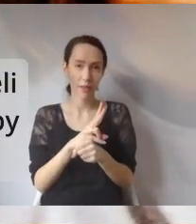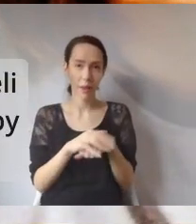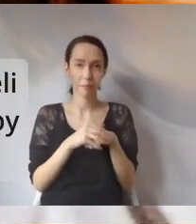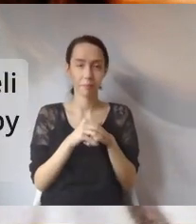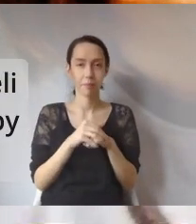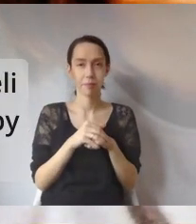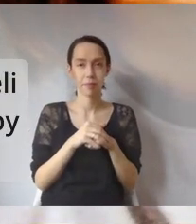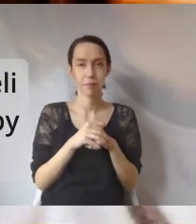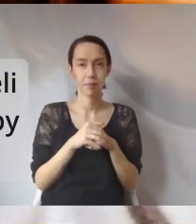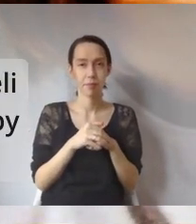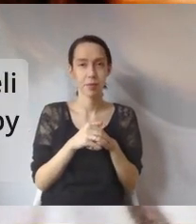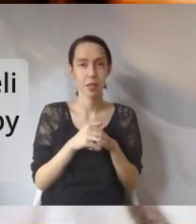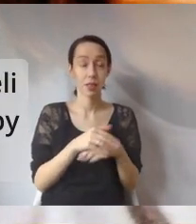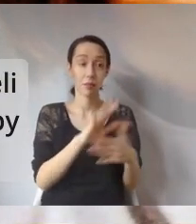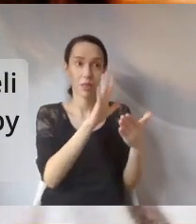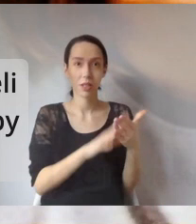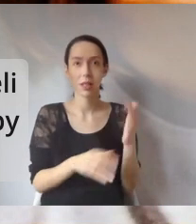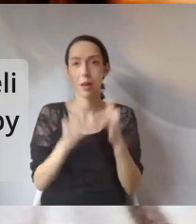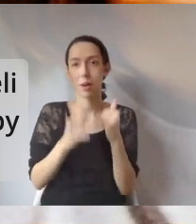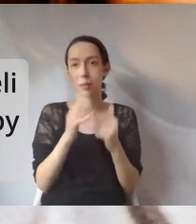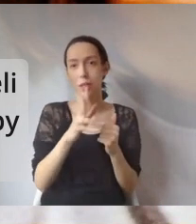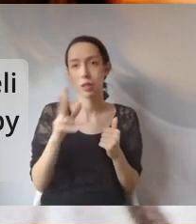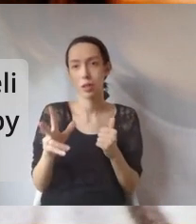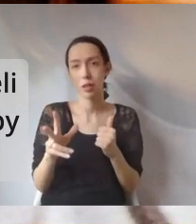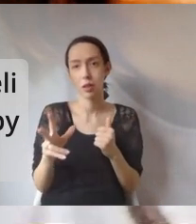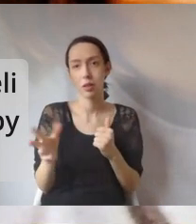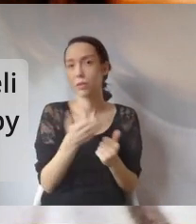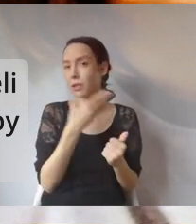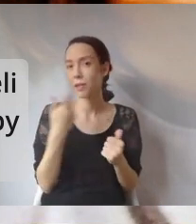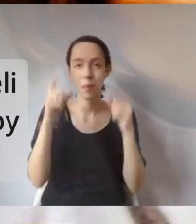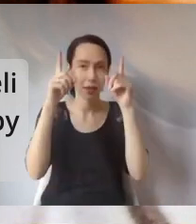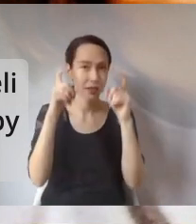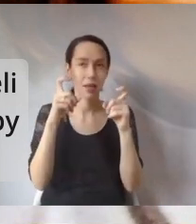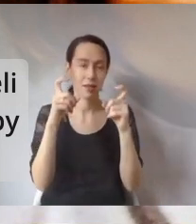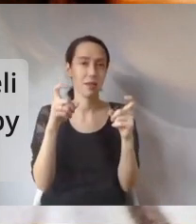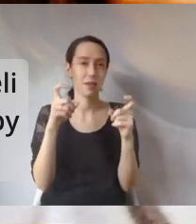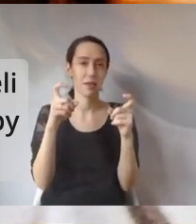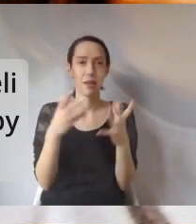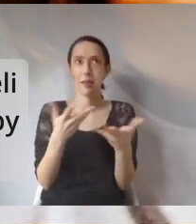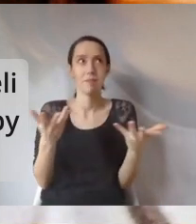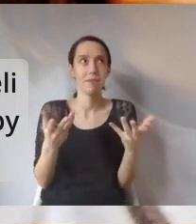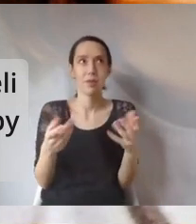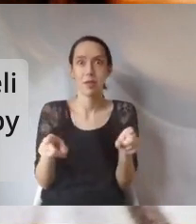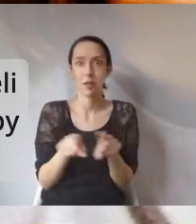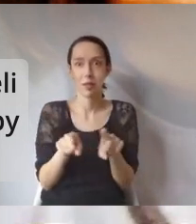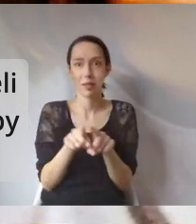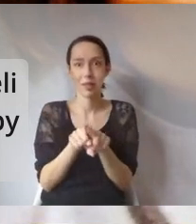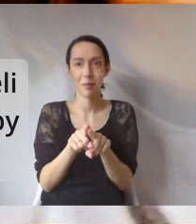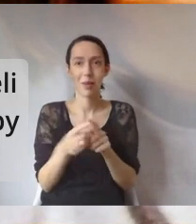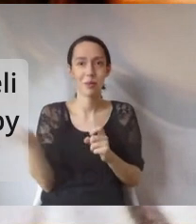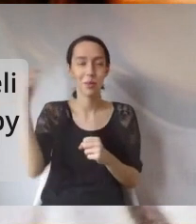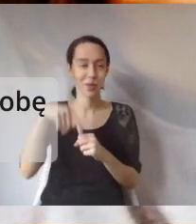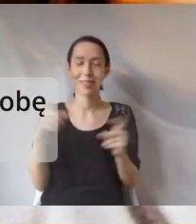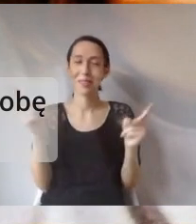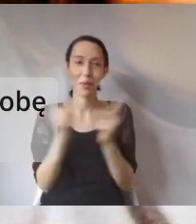stwierdzeniem, że jeżeli ktoś nie ma zdjęcia na LinkedInie, to jest trochę tak, jakby przyszedł na przyjęcie z papierową torbą na